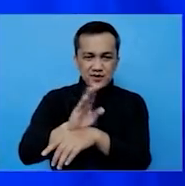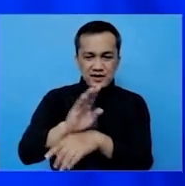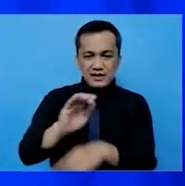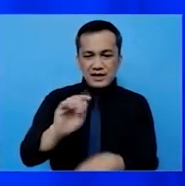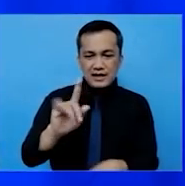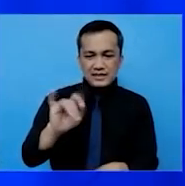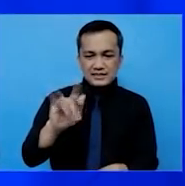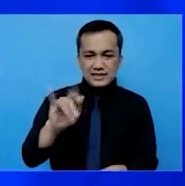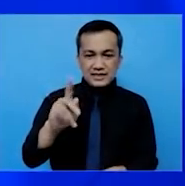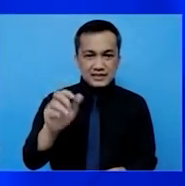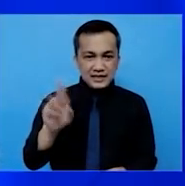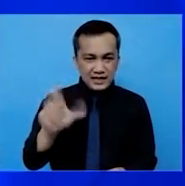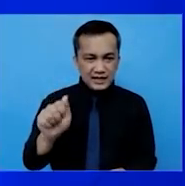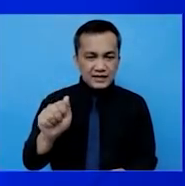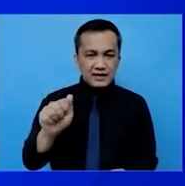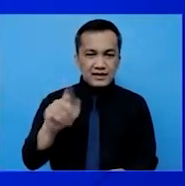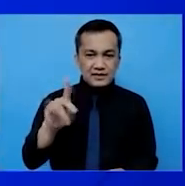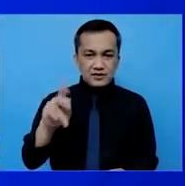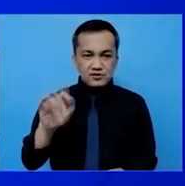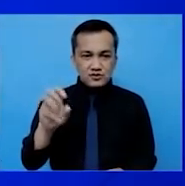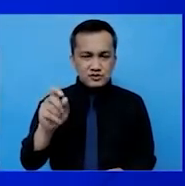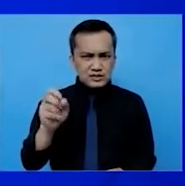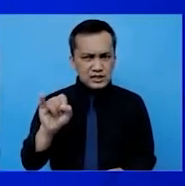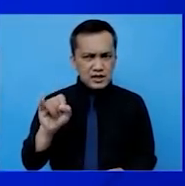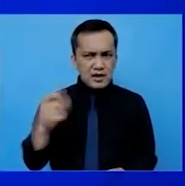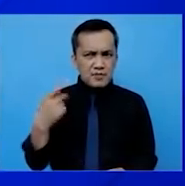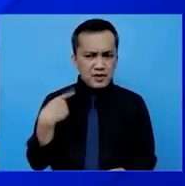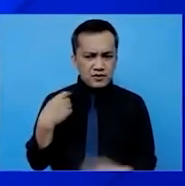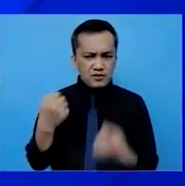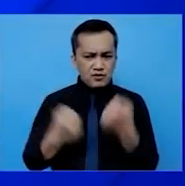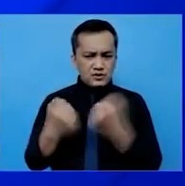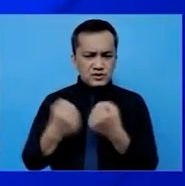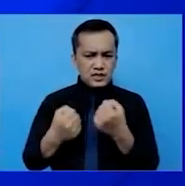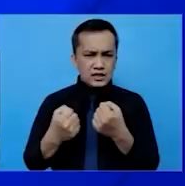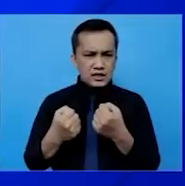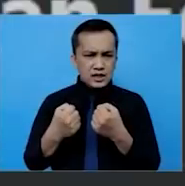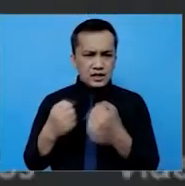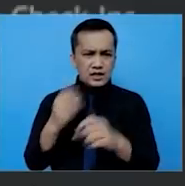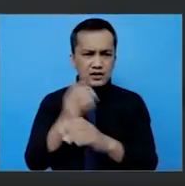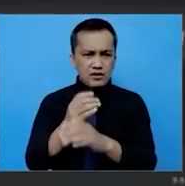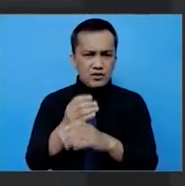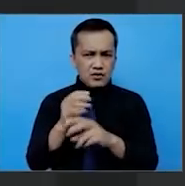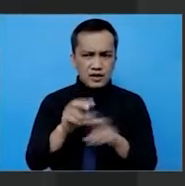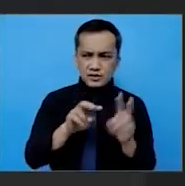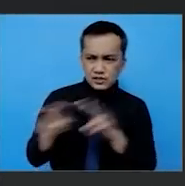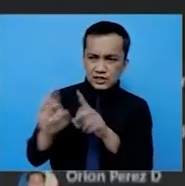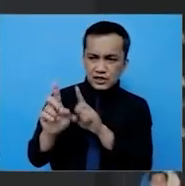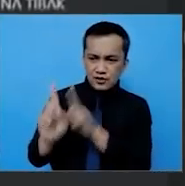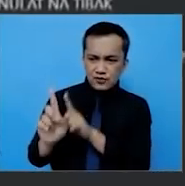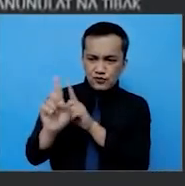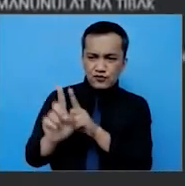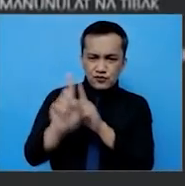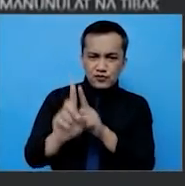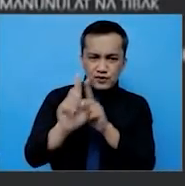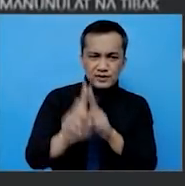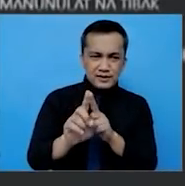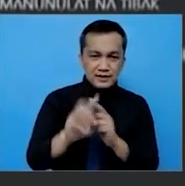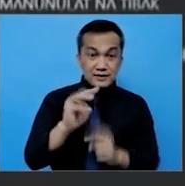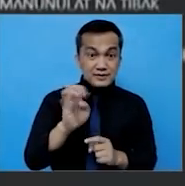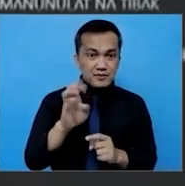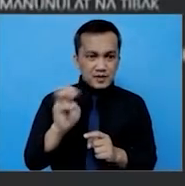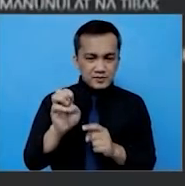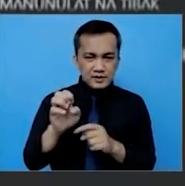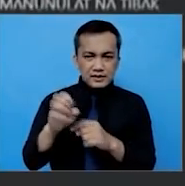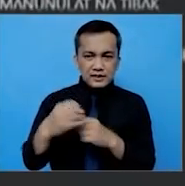May kotse naman ang aktor, bakit pa kasi sila nais patang naglalakad? Sa isa namang meme, nadamay pa ang love life